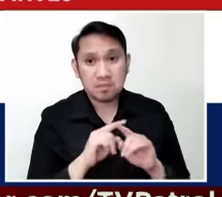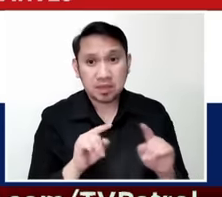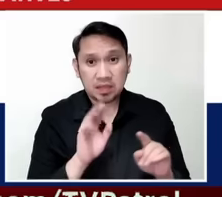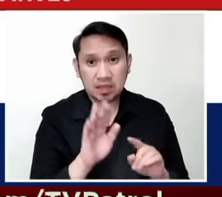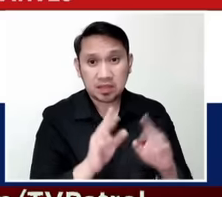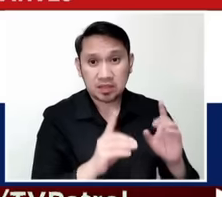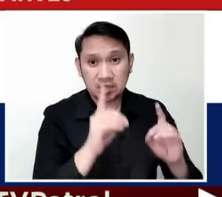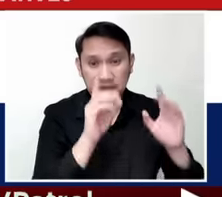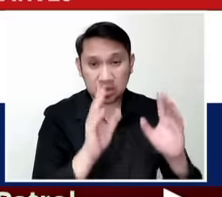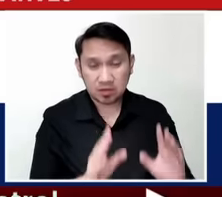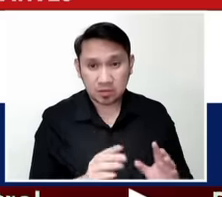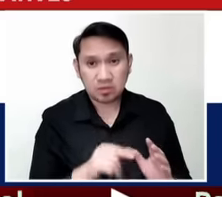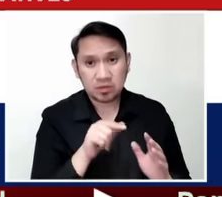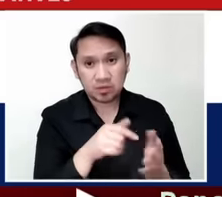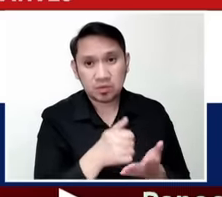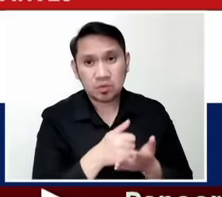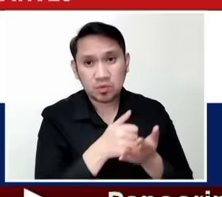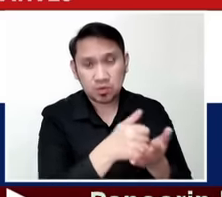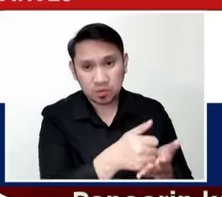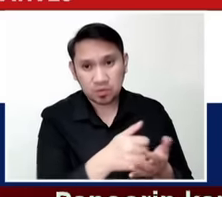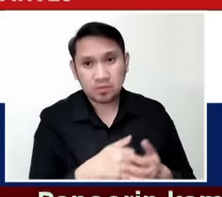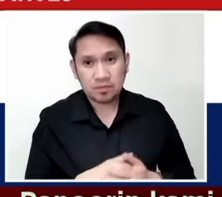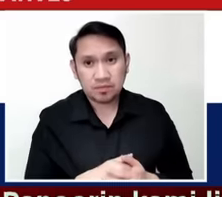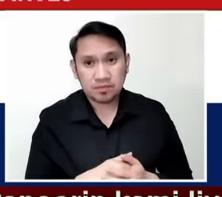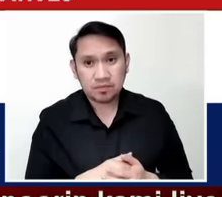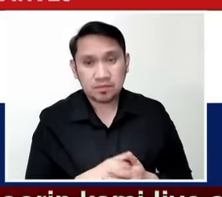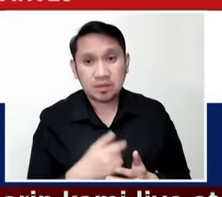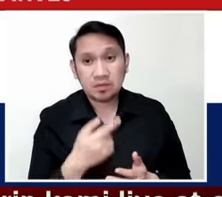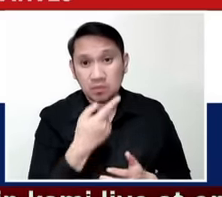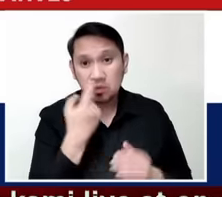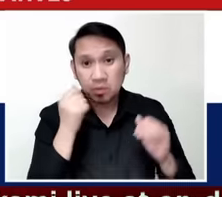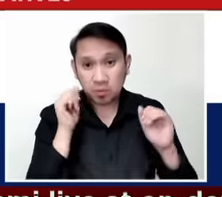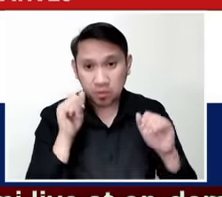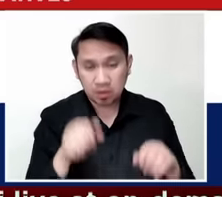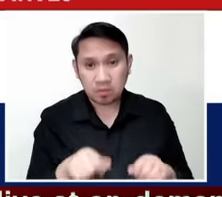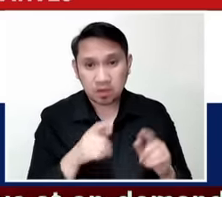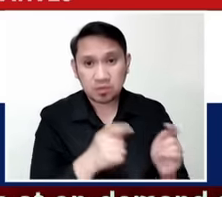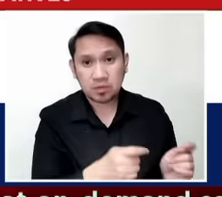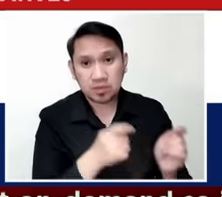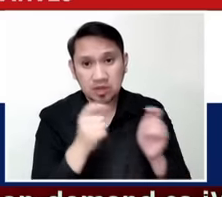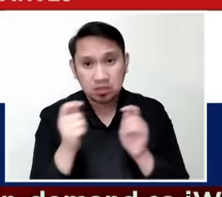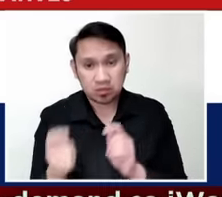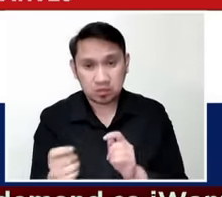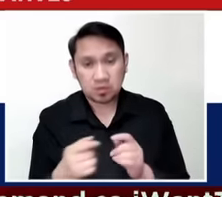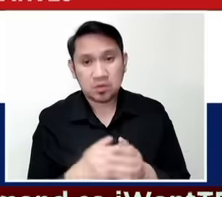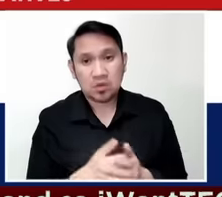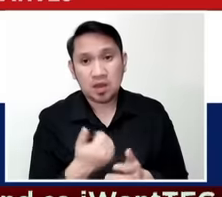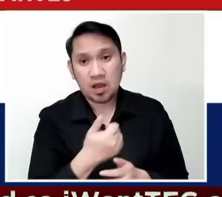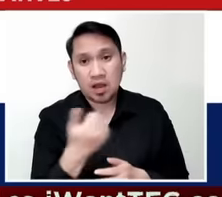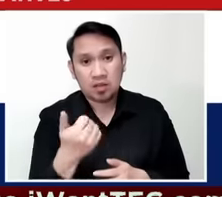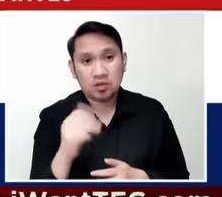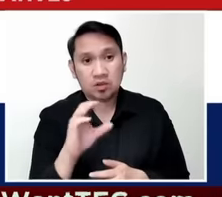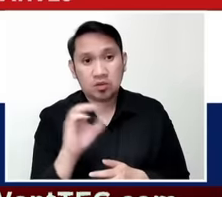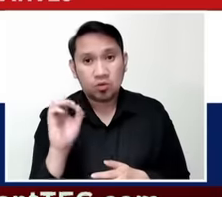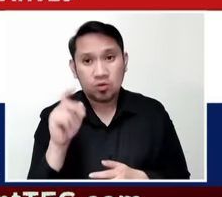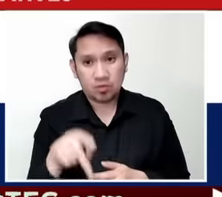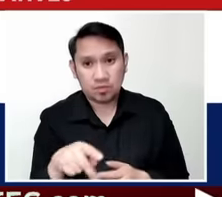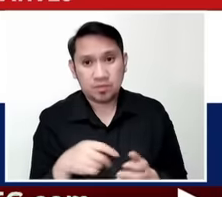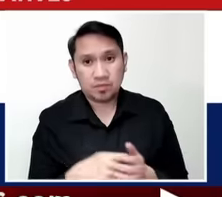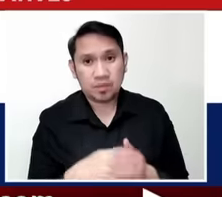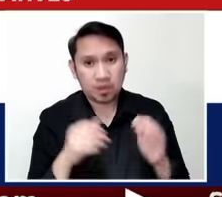mga drivers, itutulungan po natin sila dahil pwede naman po sila lumipat sa mga ibang kooperatiba